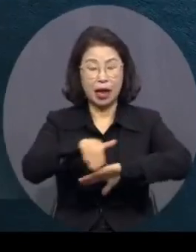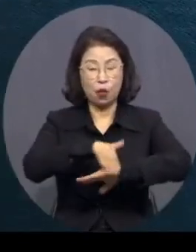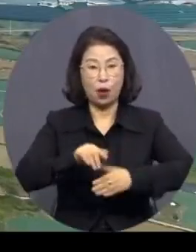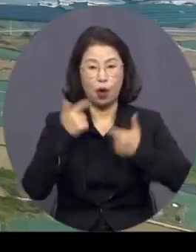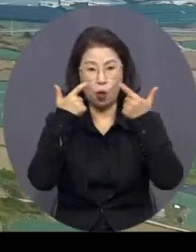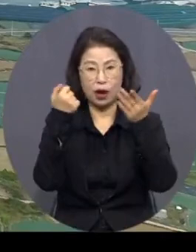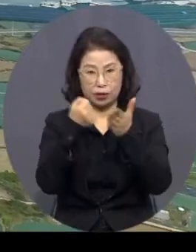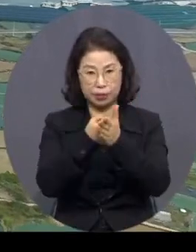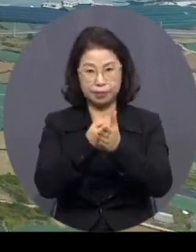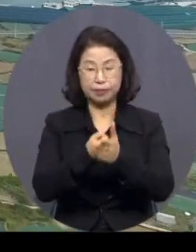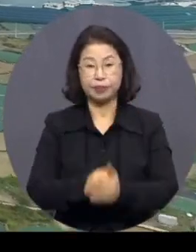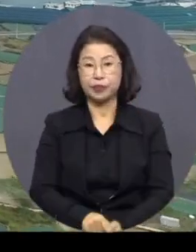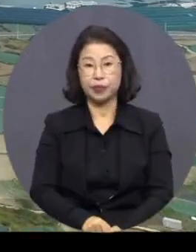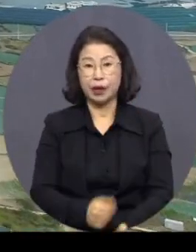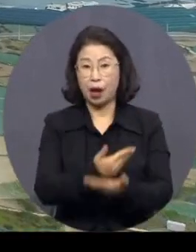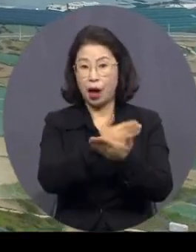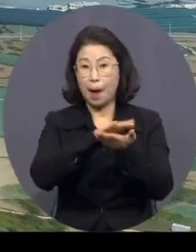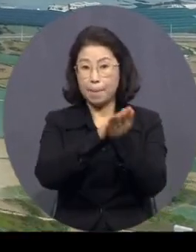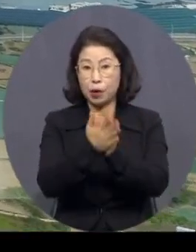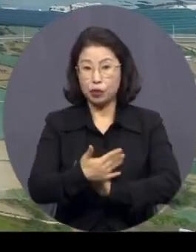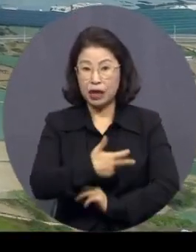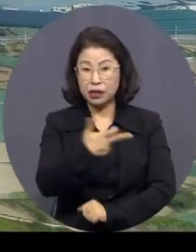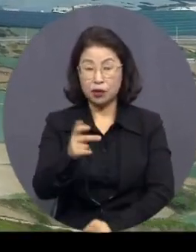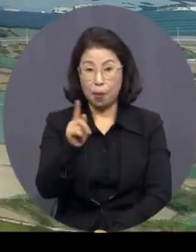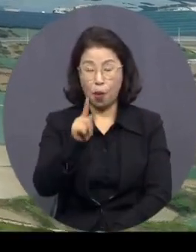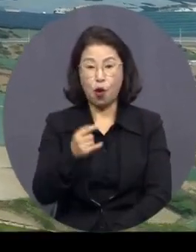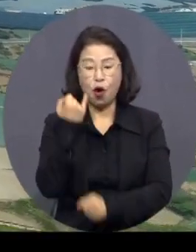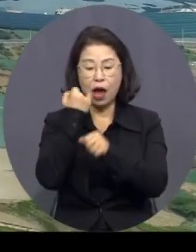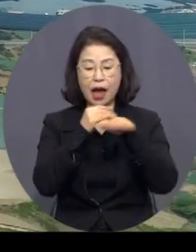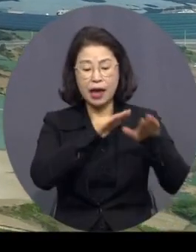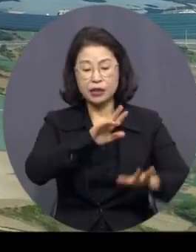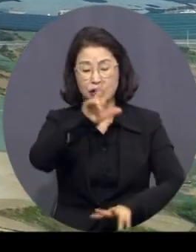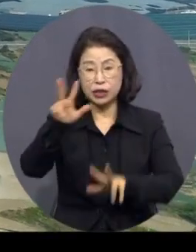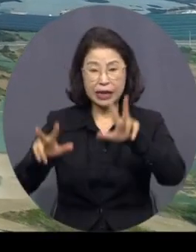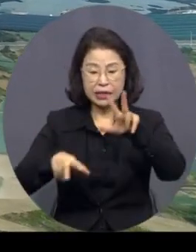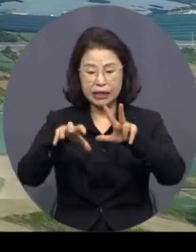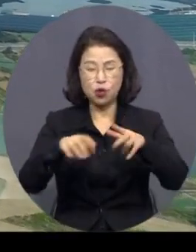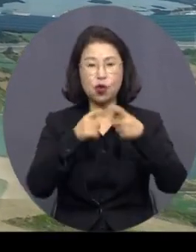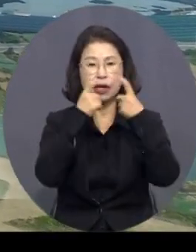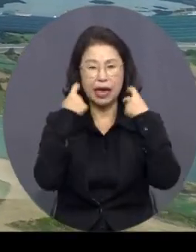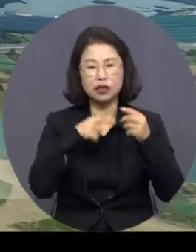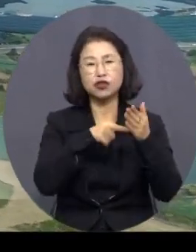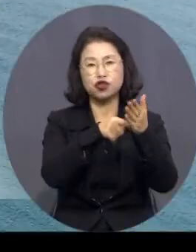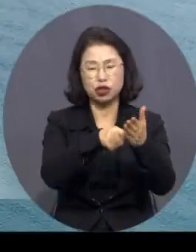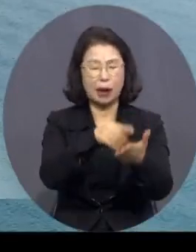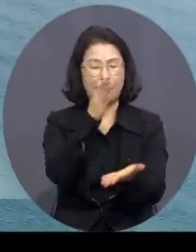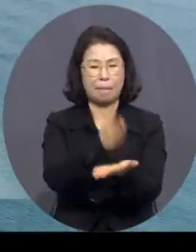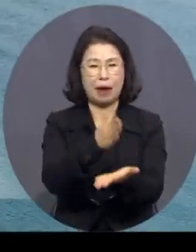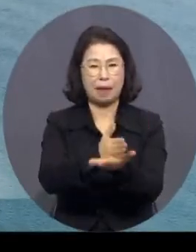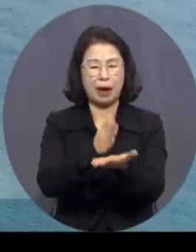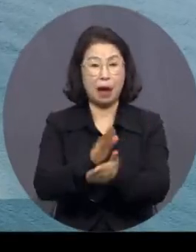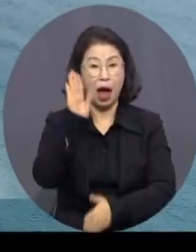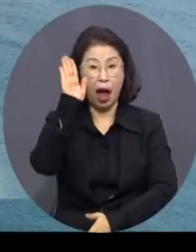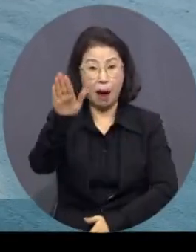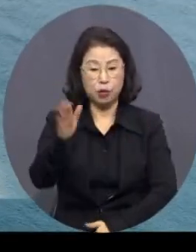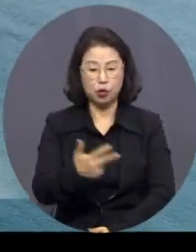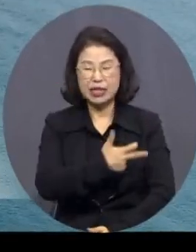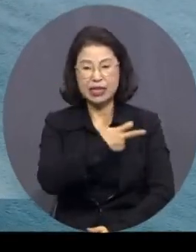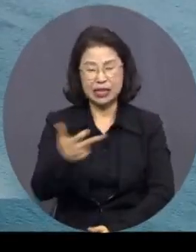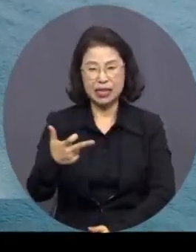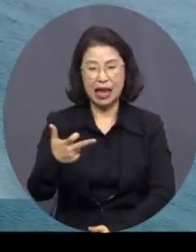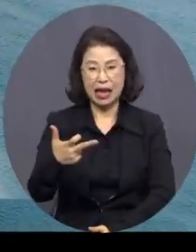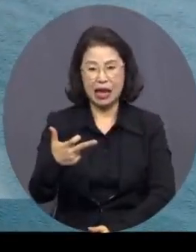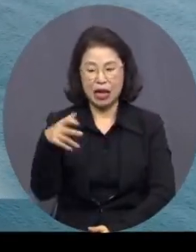확정됐습니다 가장 크게 달라지는 내용은 해상 풍력 단지를 개별적으로 추진하는 대신 대규모 집적화